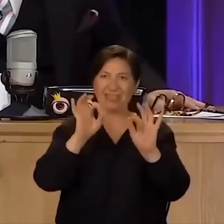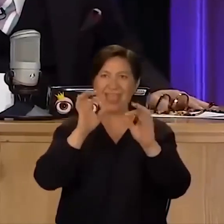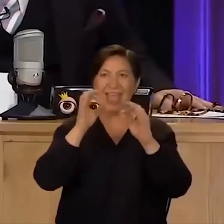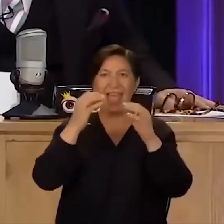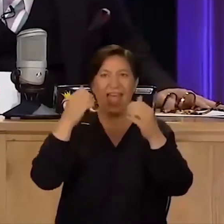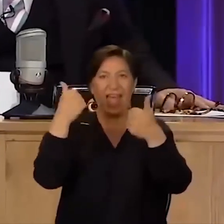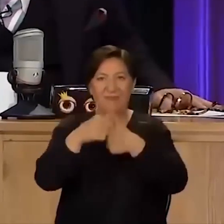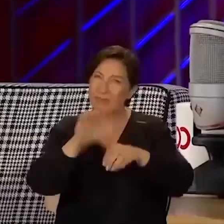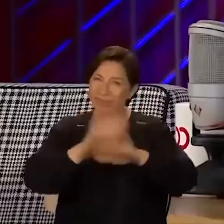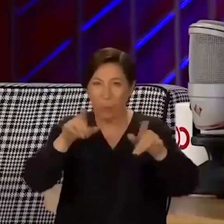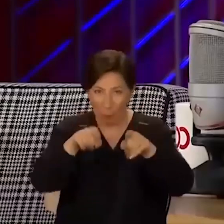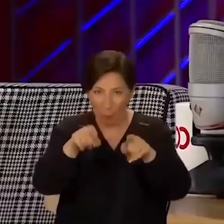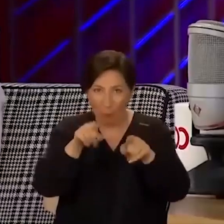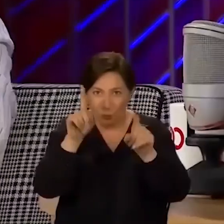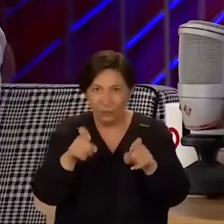bölümüydü